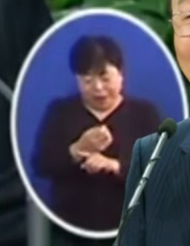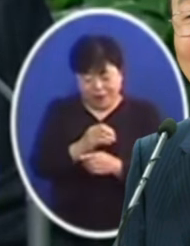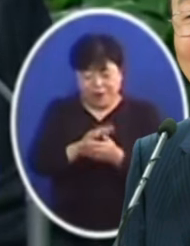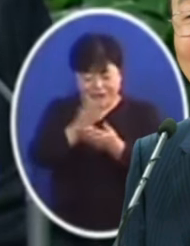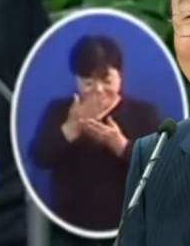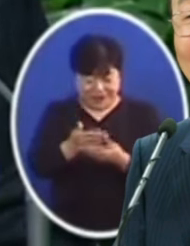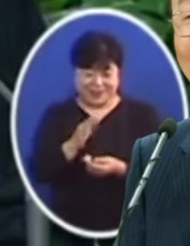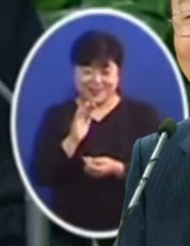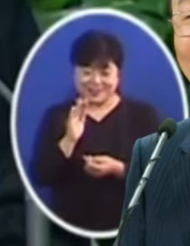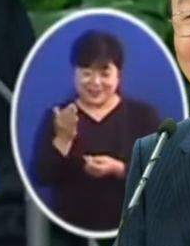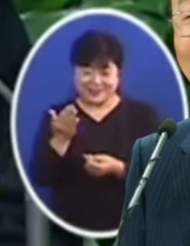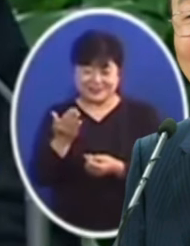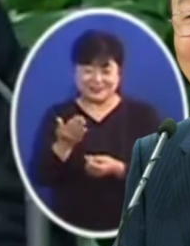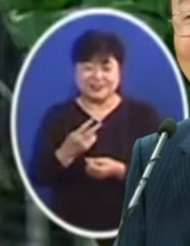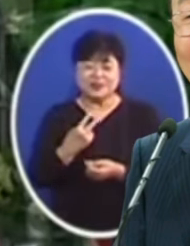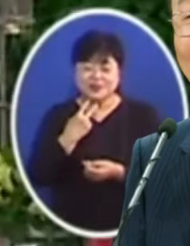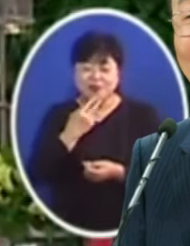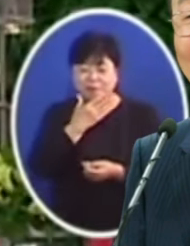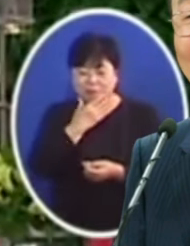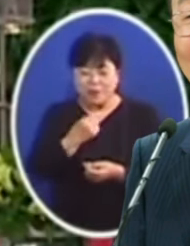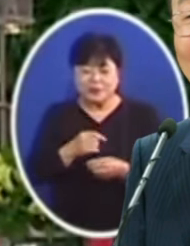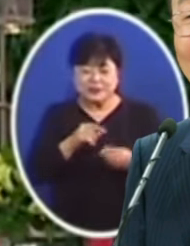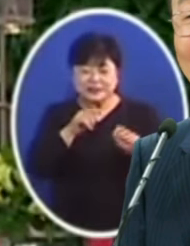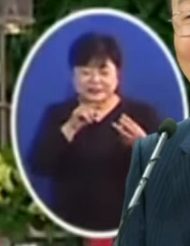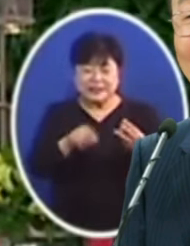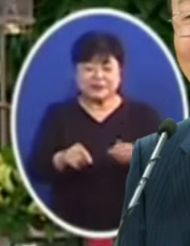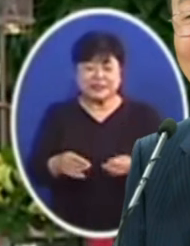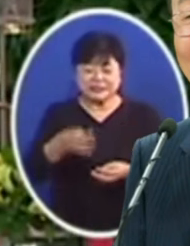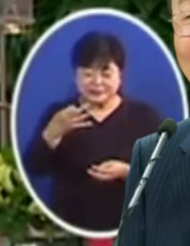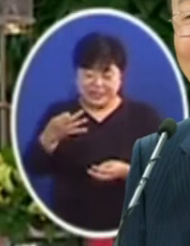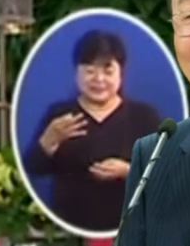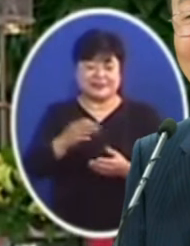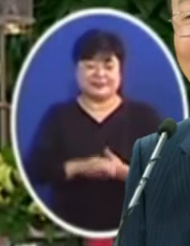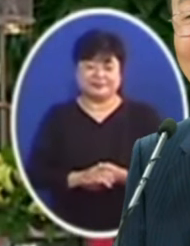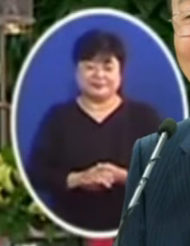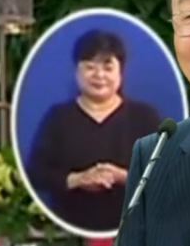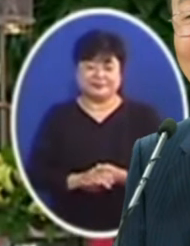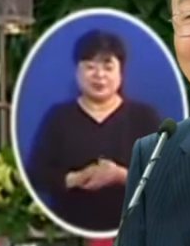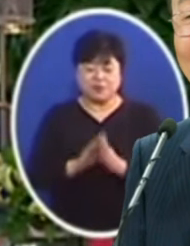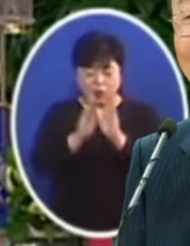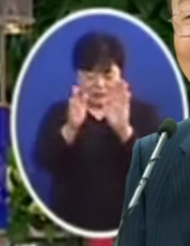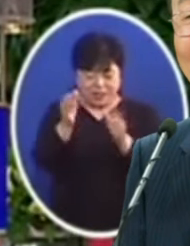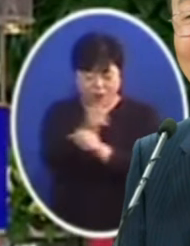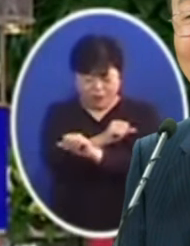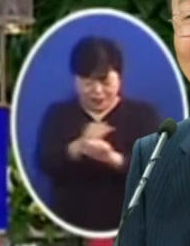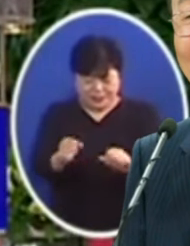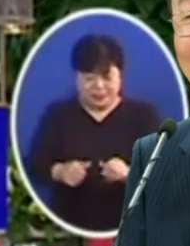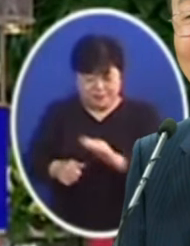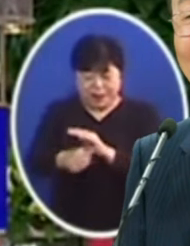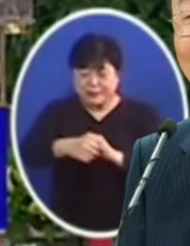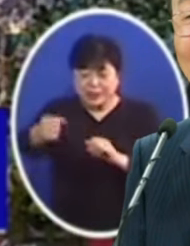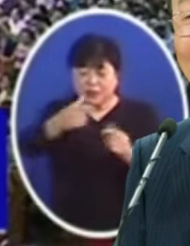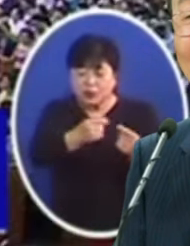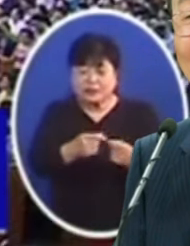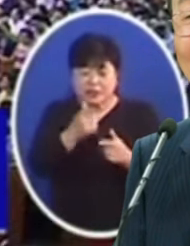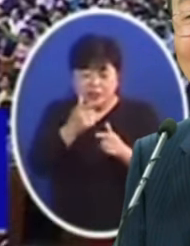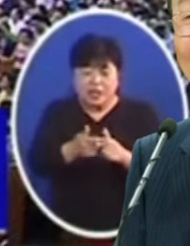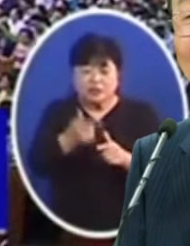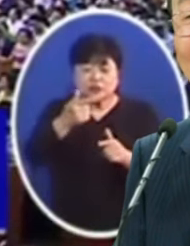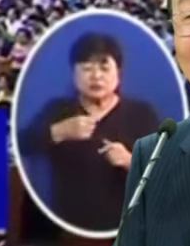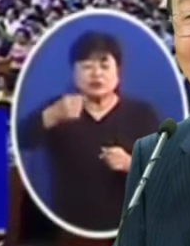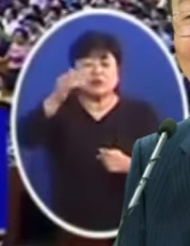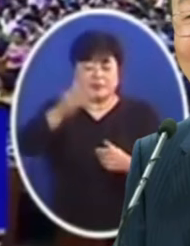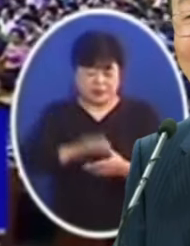변화되기 시작하는 것입니다. 요한복음 3장 14절로 17절에 모세가 광야에서 뱀을 든 것 같이 인자도 들려야